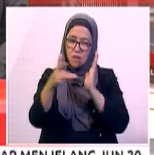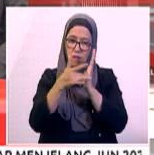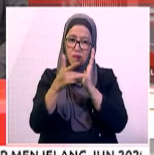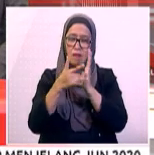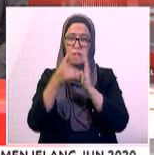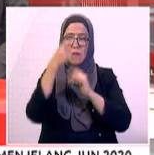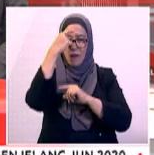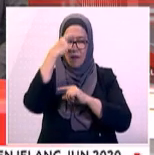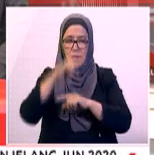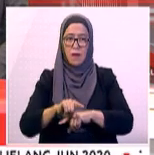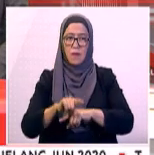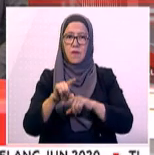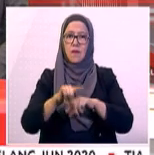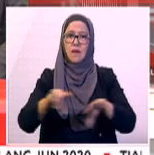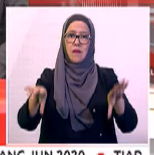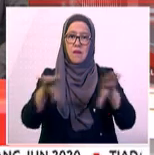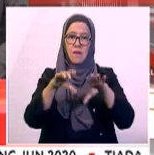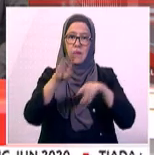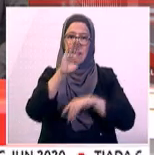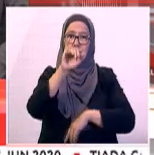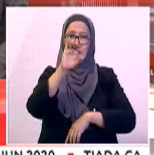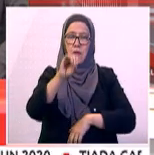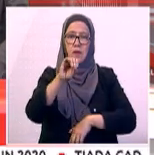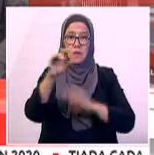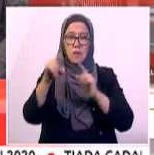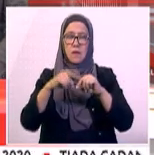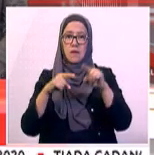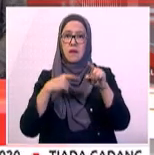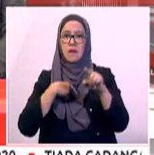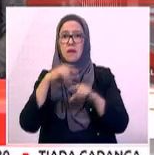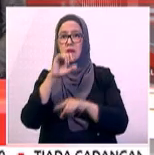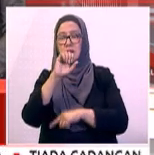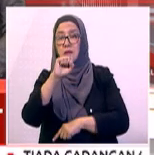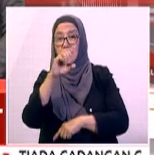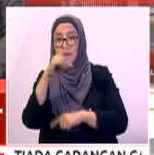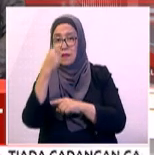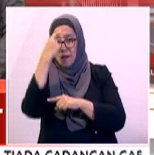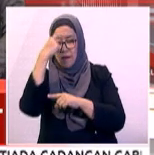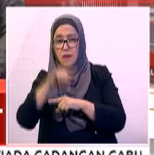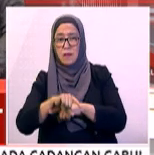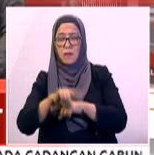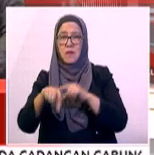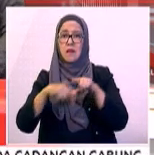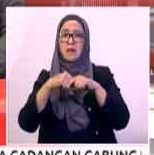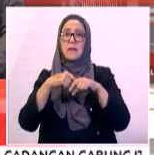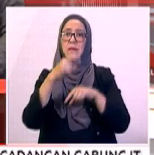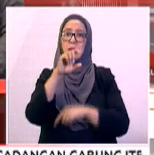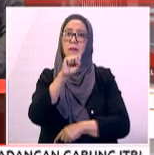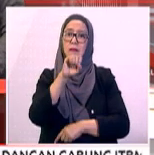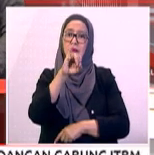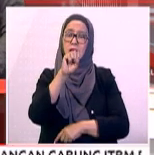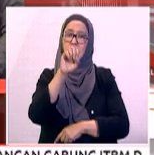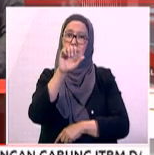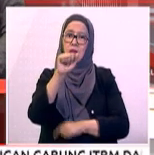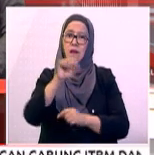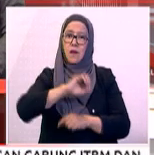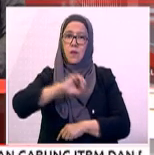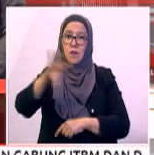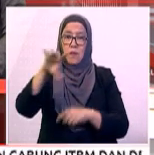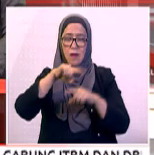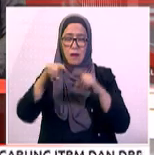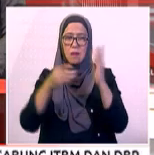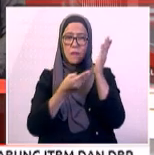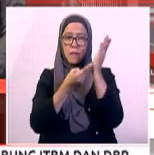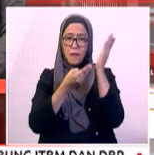mampat bio-CNG melalui sisa buangan kelapa sawit. Ketua Pegawai Eksekutif Kumpulan FGV Holdings Berhad, Dato' Haris Fazilah